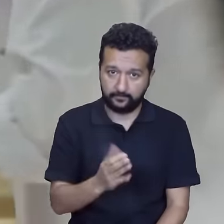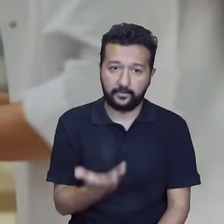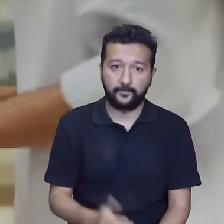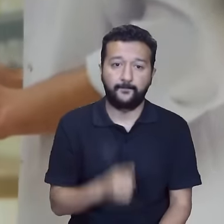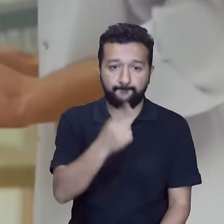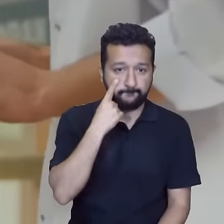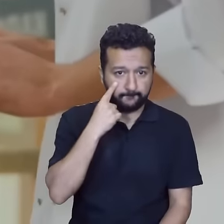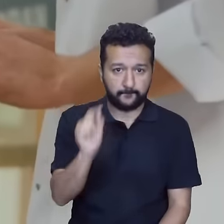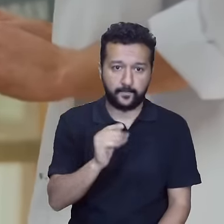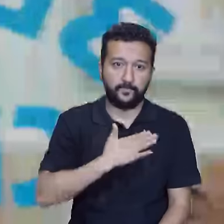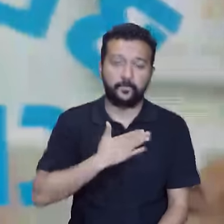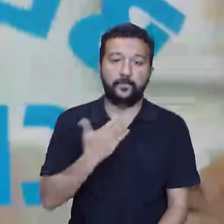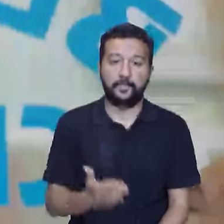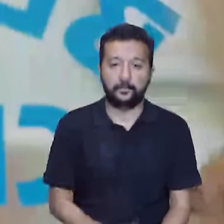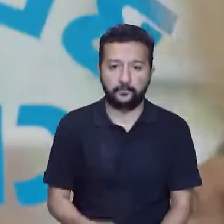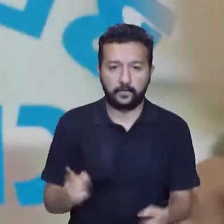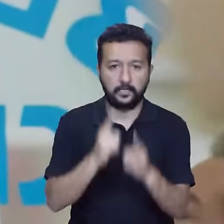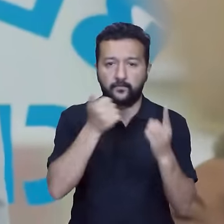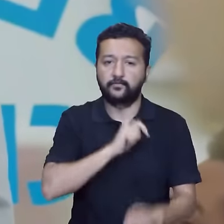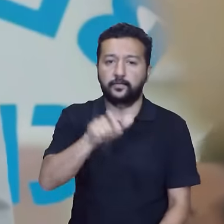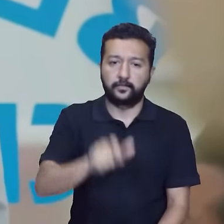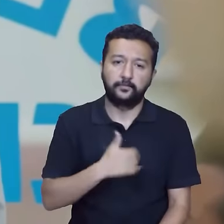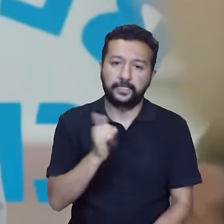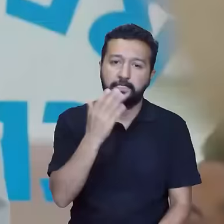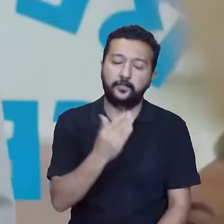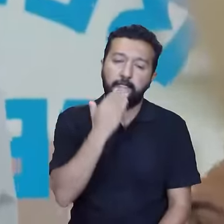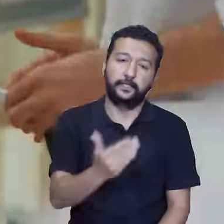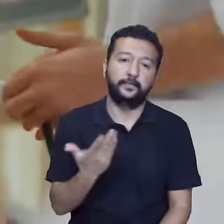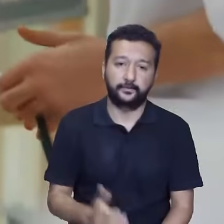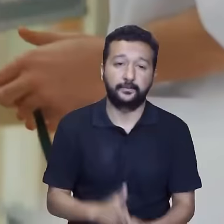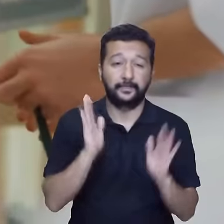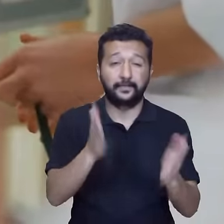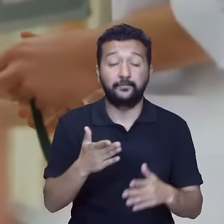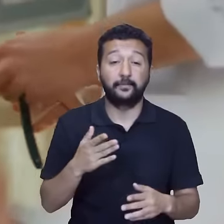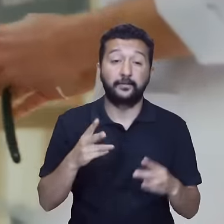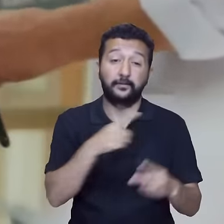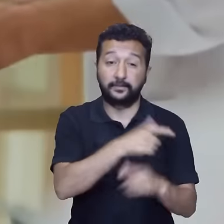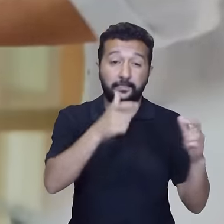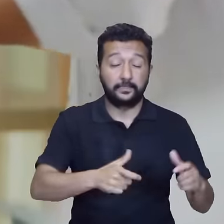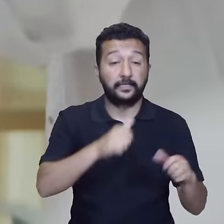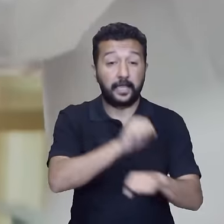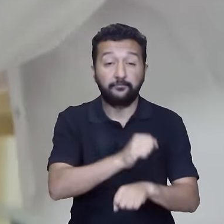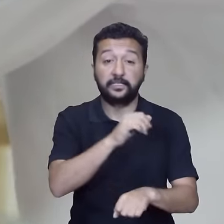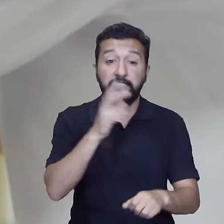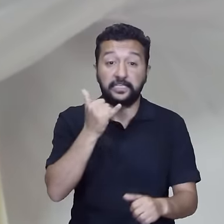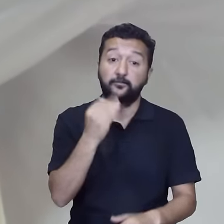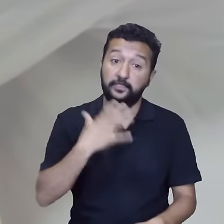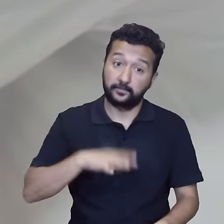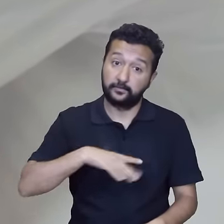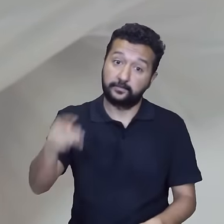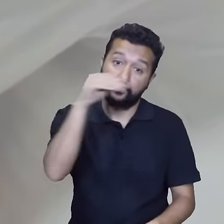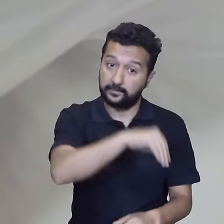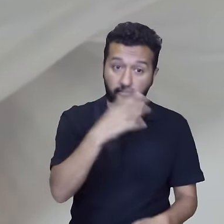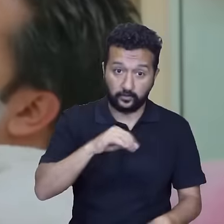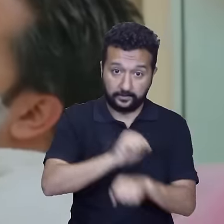tabii. Devlet memuruyum ben. Estağfurullah abi ben şaka olsun diye şey ettim ya. Ya nezarethaneler şakacılarla dolu Sami. İstiyorsan aldırayım